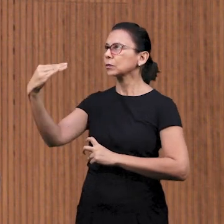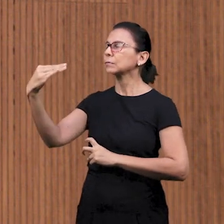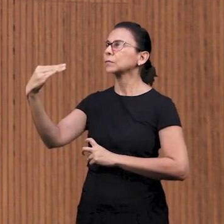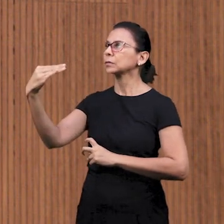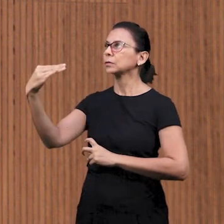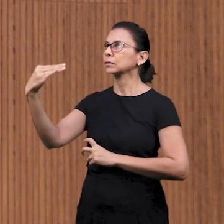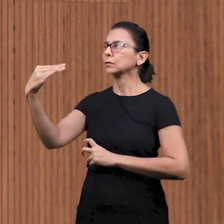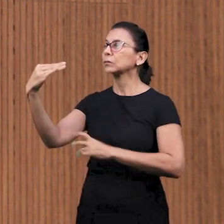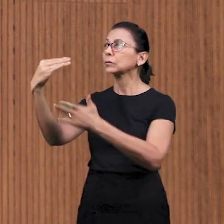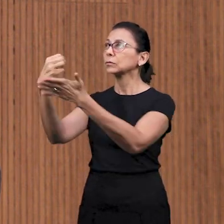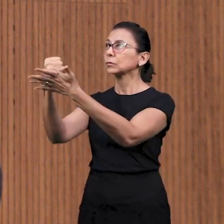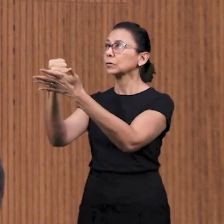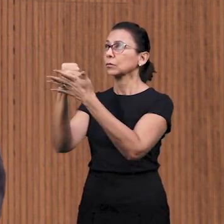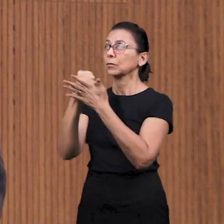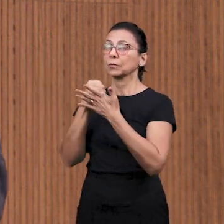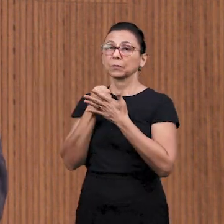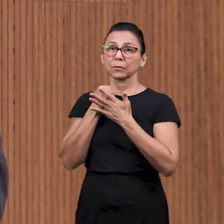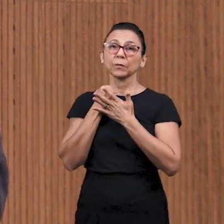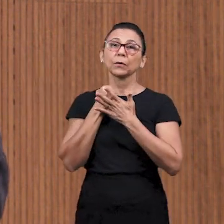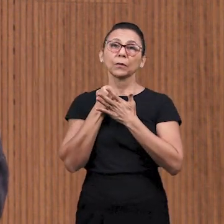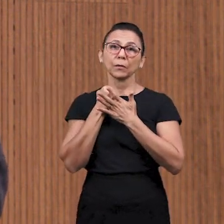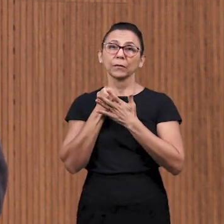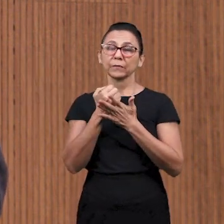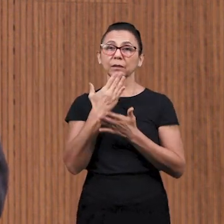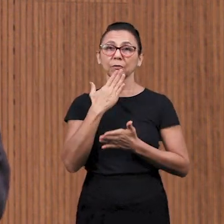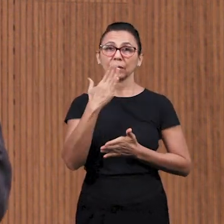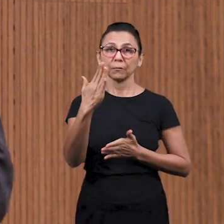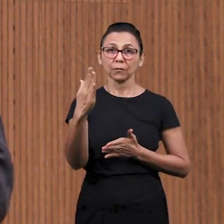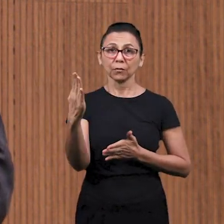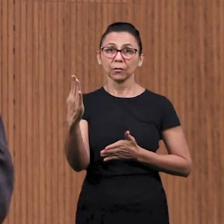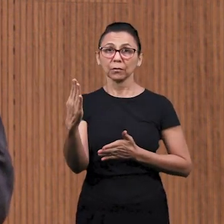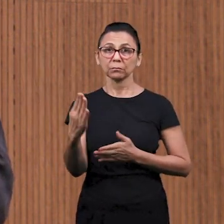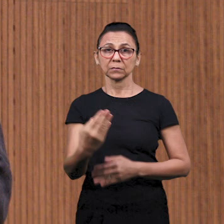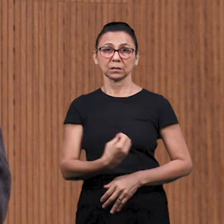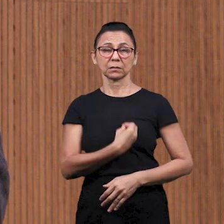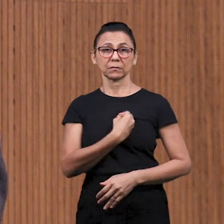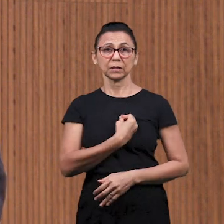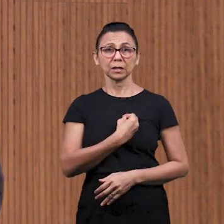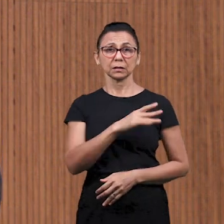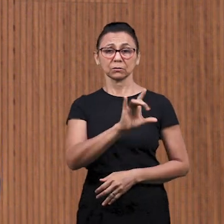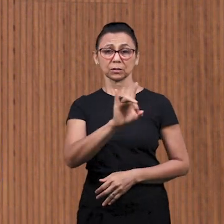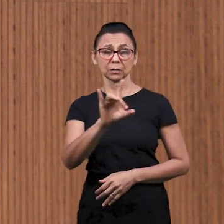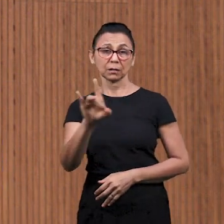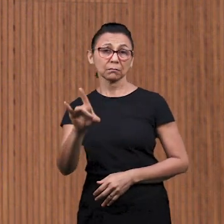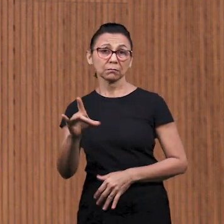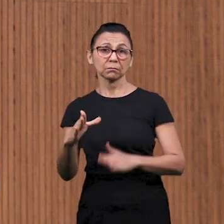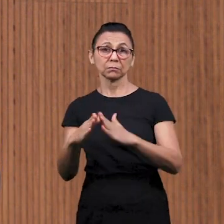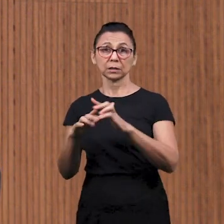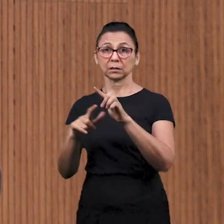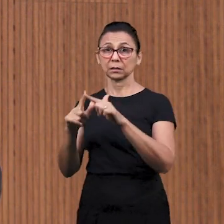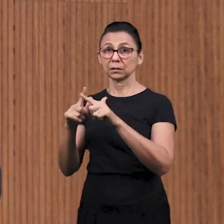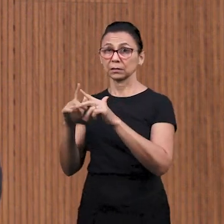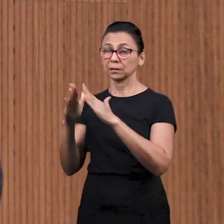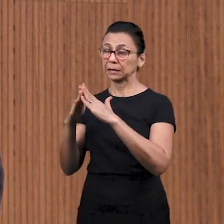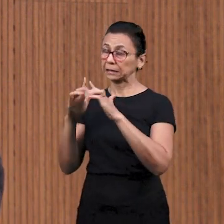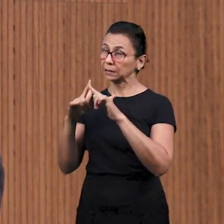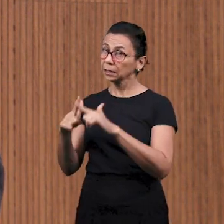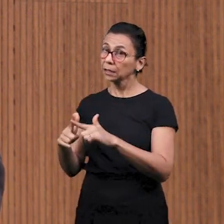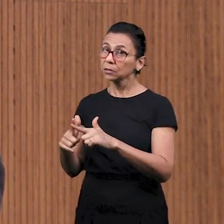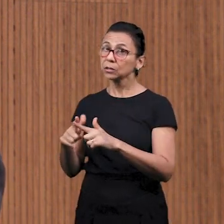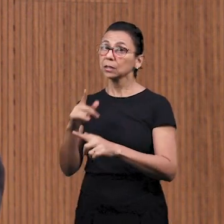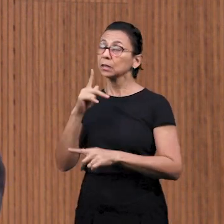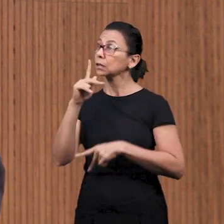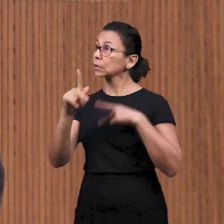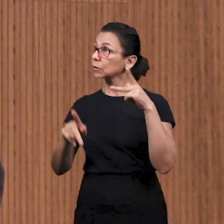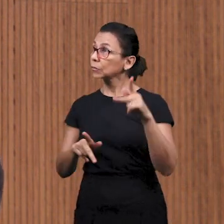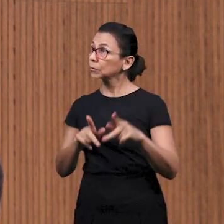ходатайствуем, Господь, и просим Тебя о помощи для наших жизней, для Твоей церкви, для Твоего народа. Мы